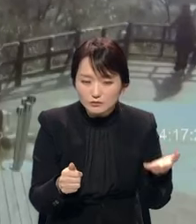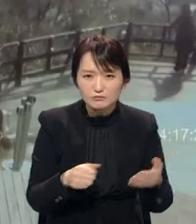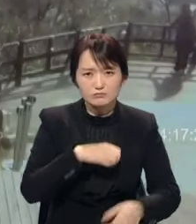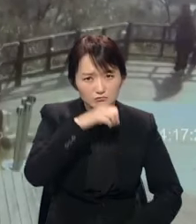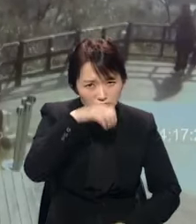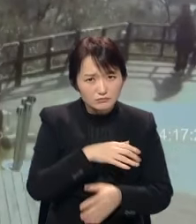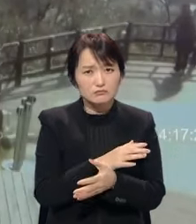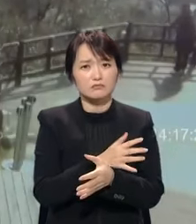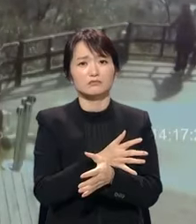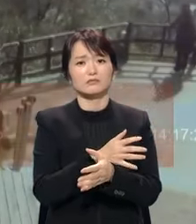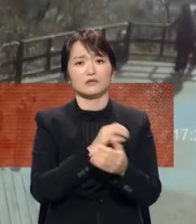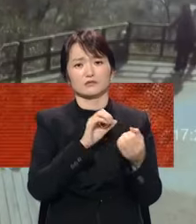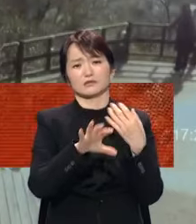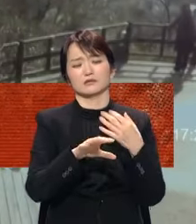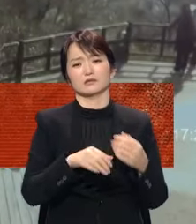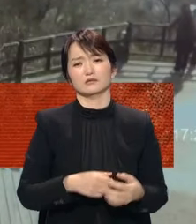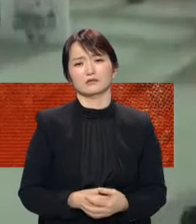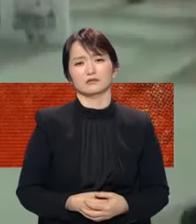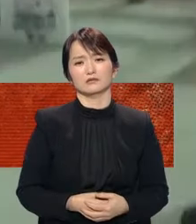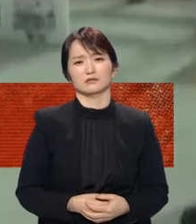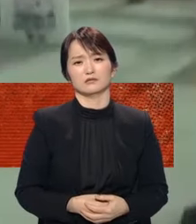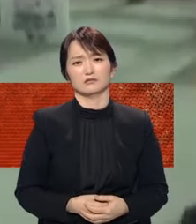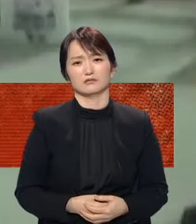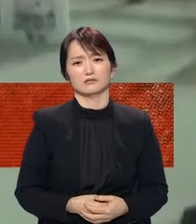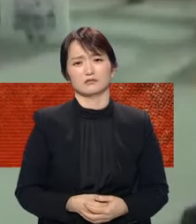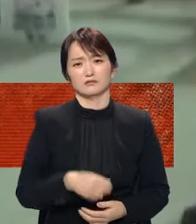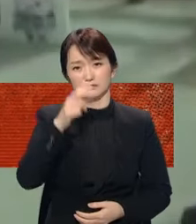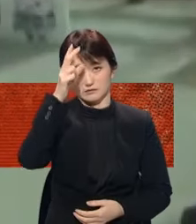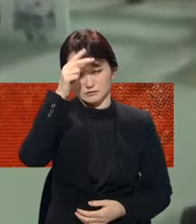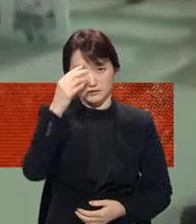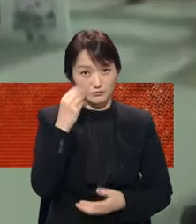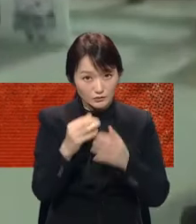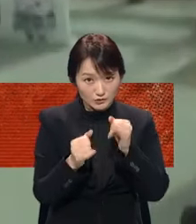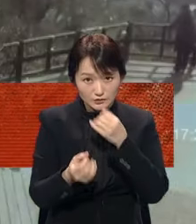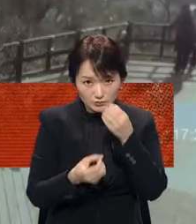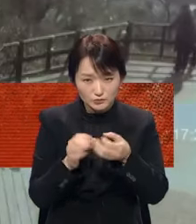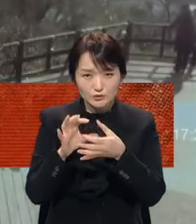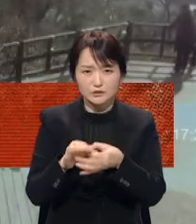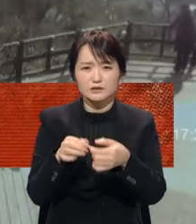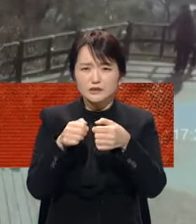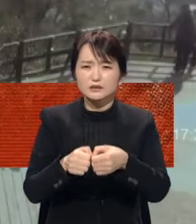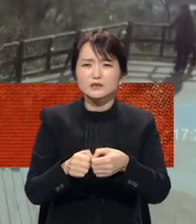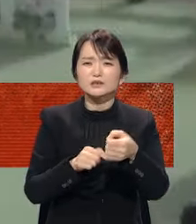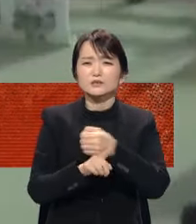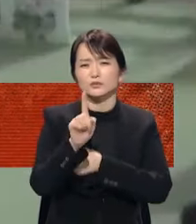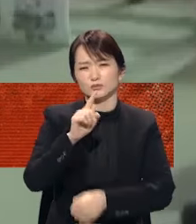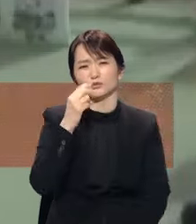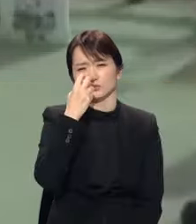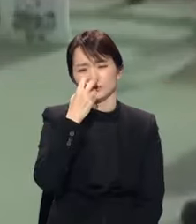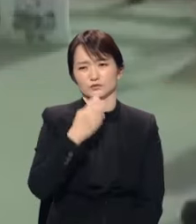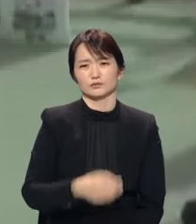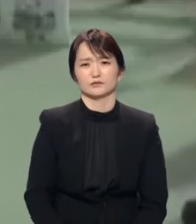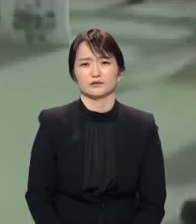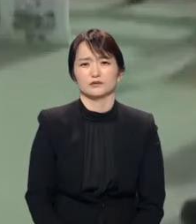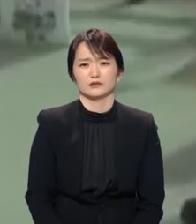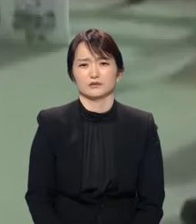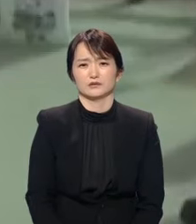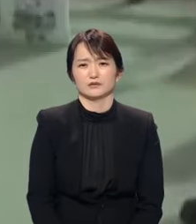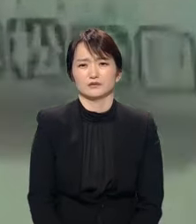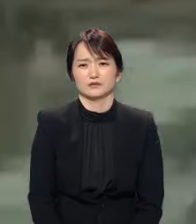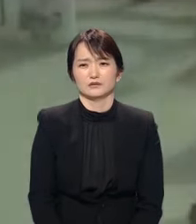그냥 장난이었다 이런 취지로 답했다고 합니다. 미쳤어. 네, 경찰은 목격자들의 진술을 토대로 자세한 경위 조사에 나섰습니다.